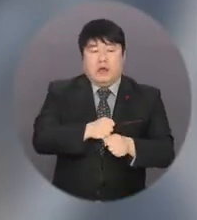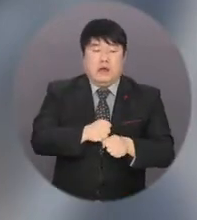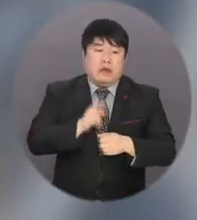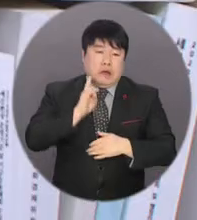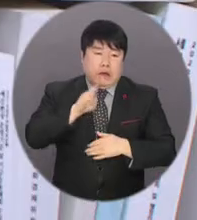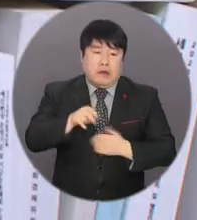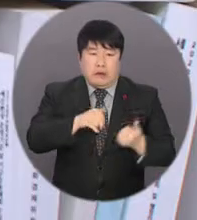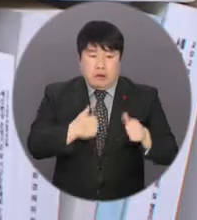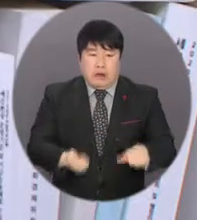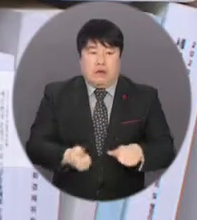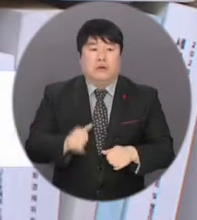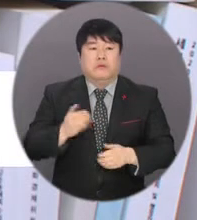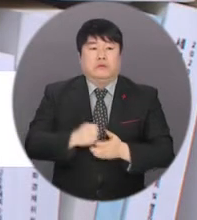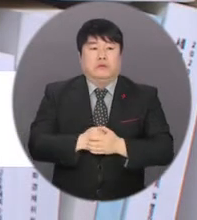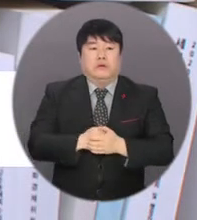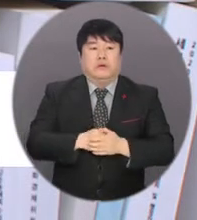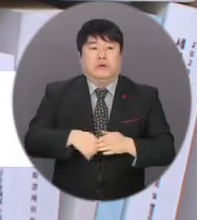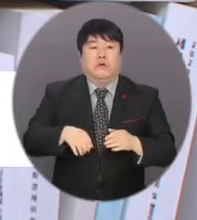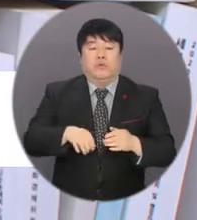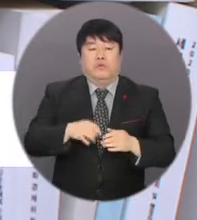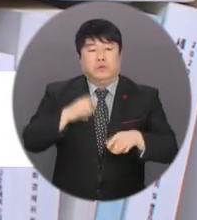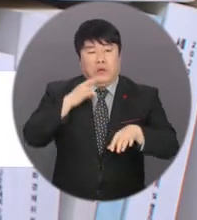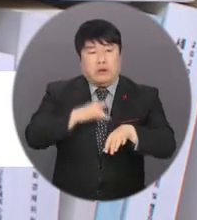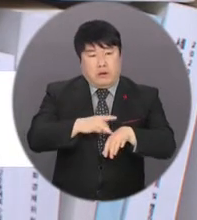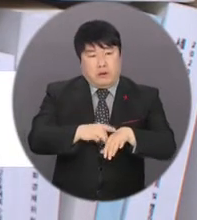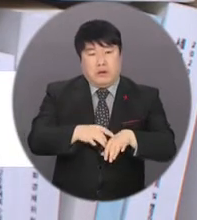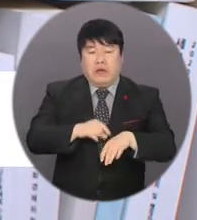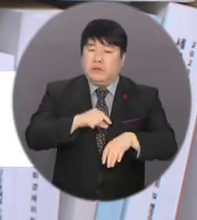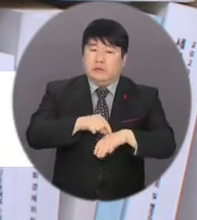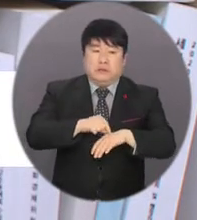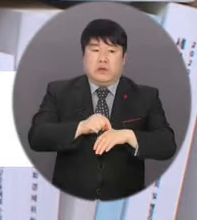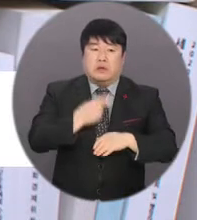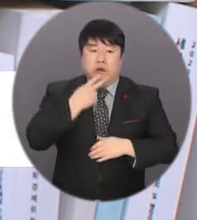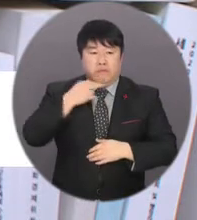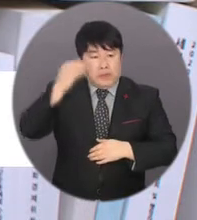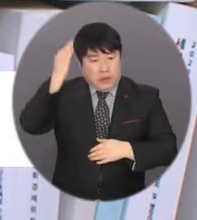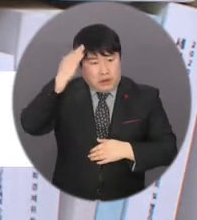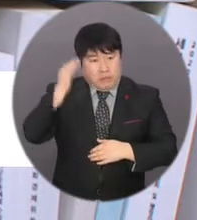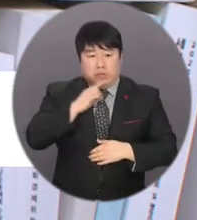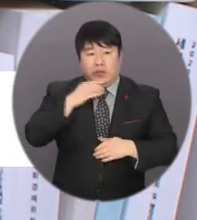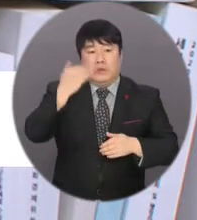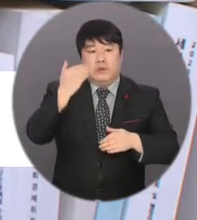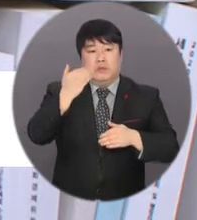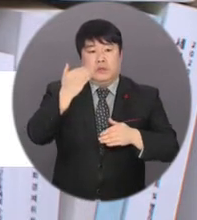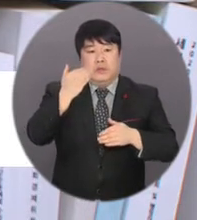겁니다. 백골이에요, 완전히. 살점이 하나도 없고 머리만 덩그러니 딱